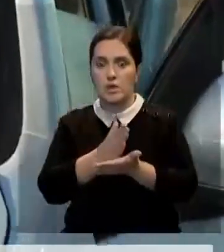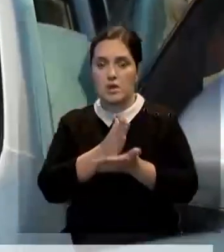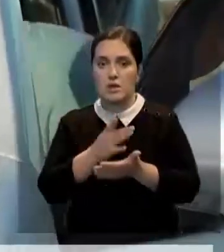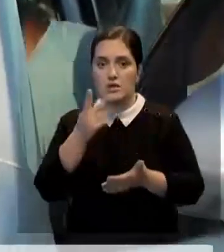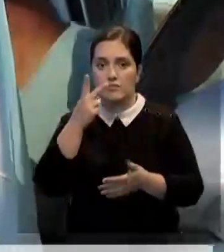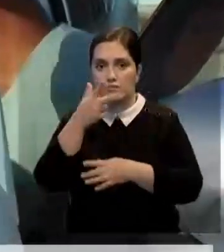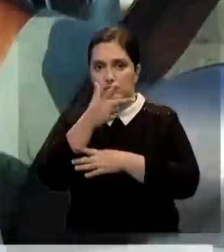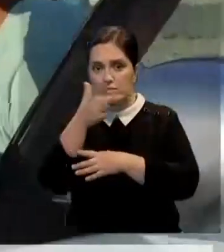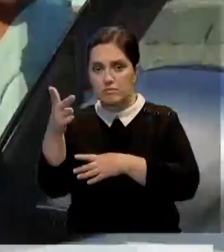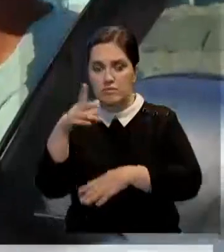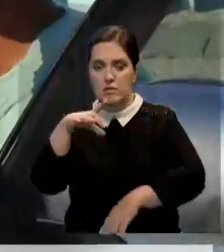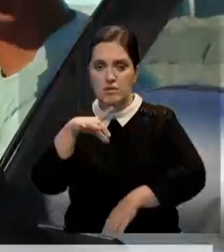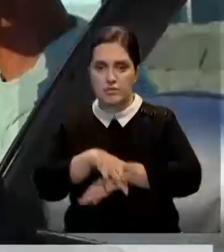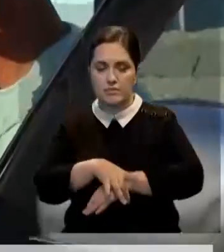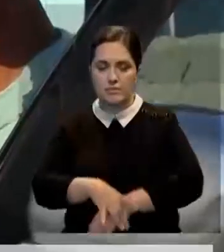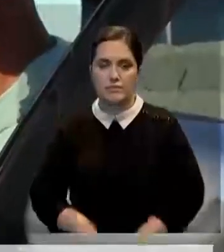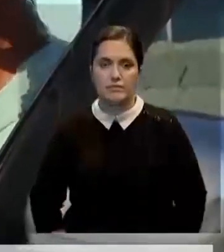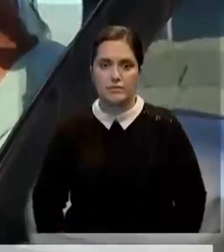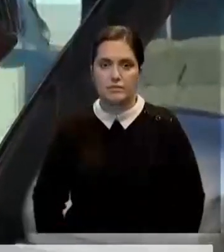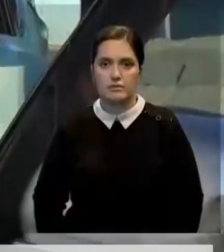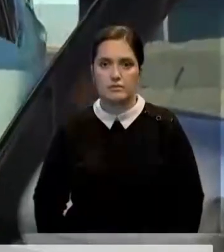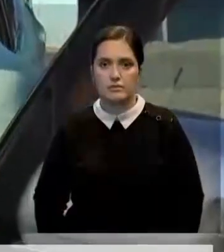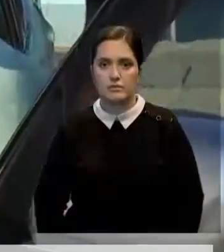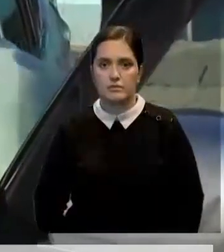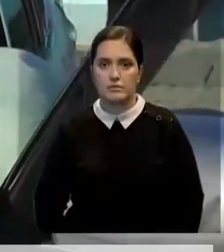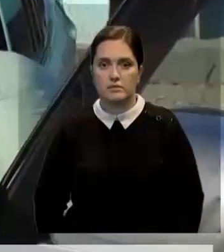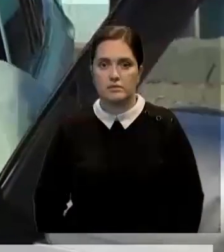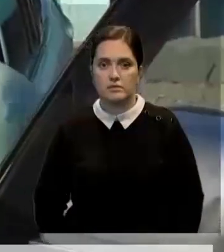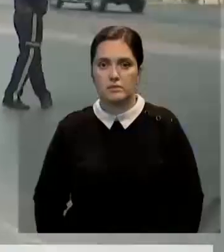на камеры уличного видеонаблюдения.